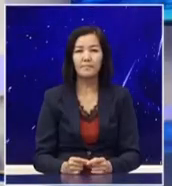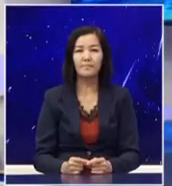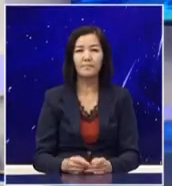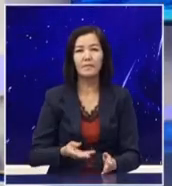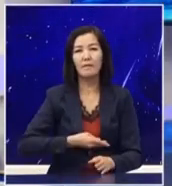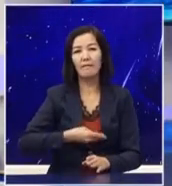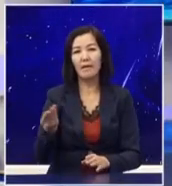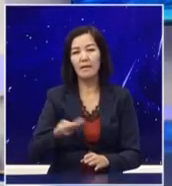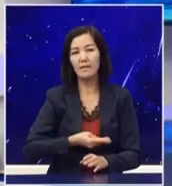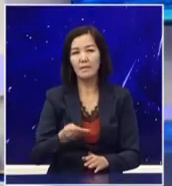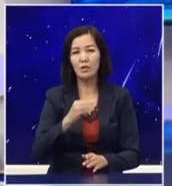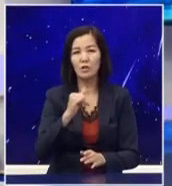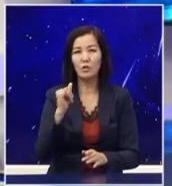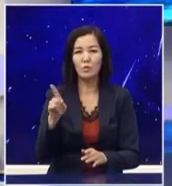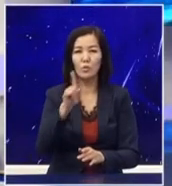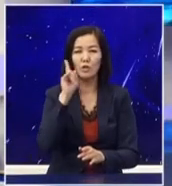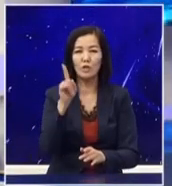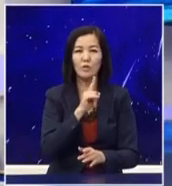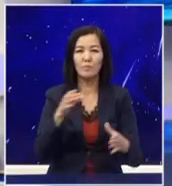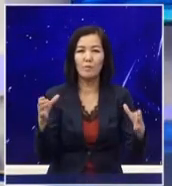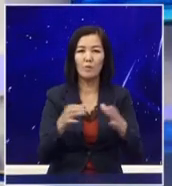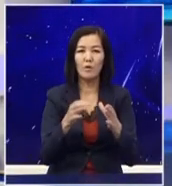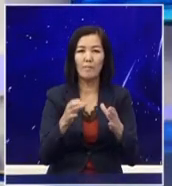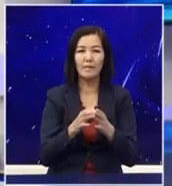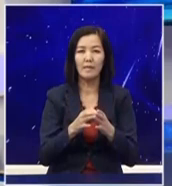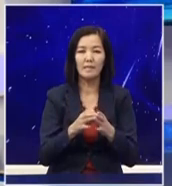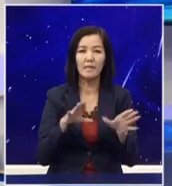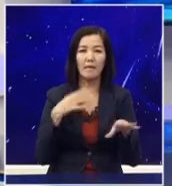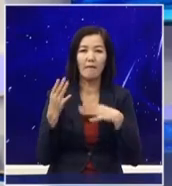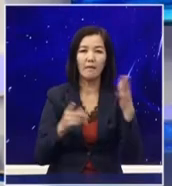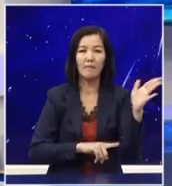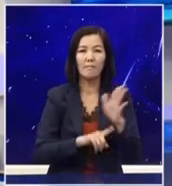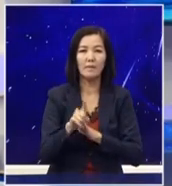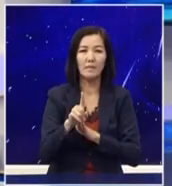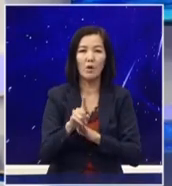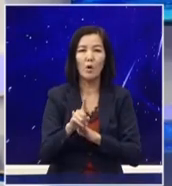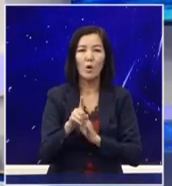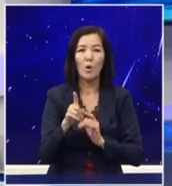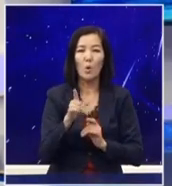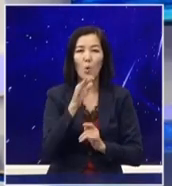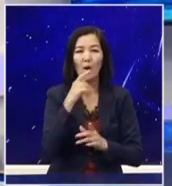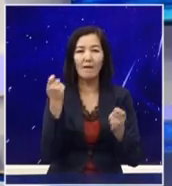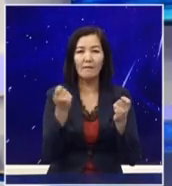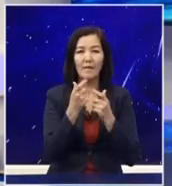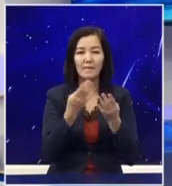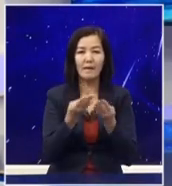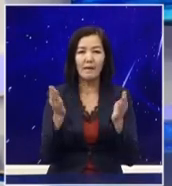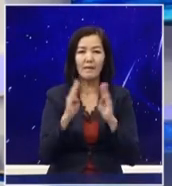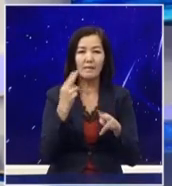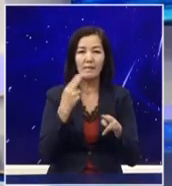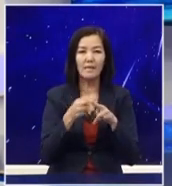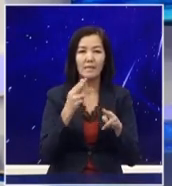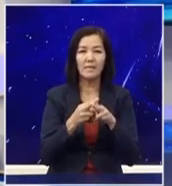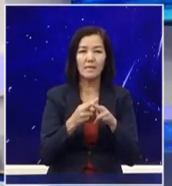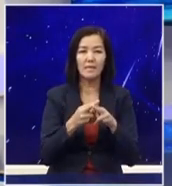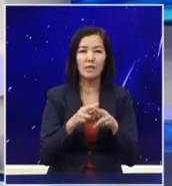Үстел теннисінен жетісулық жасөспірімдер құрама командасы ел біріншілігіне дайындықты бастады. Уақыттас, карантин кесірінен өтпей